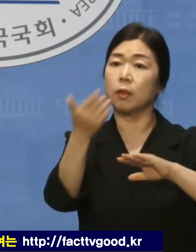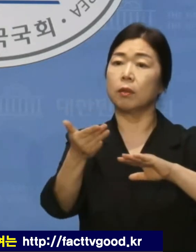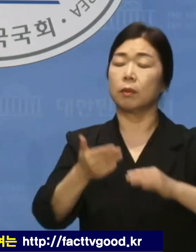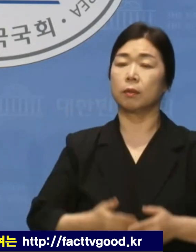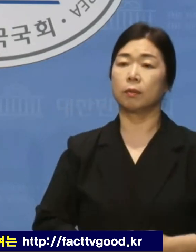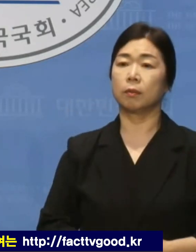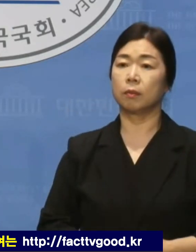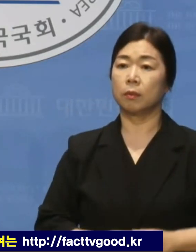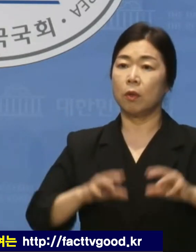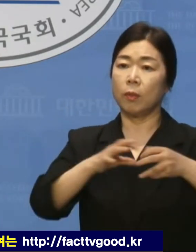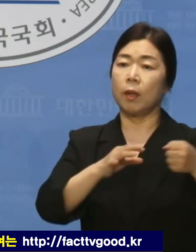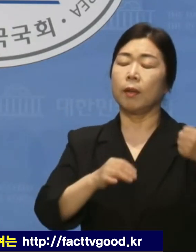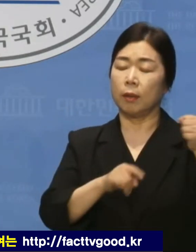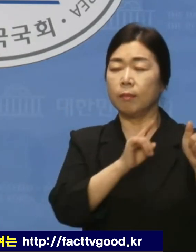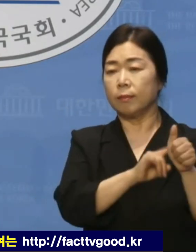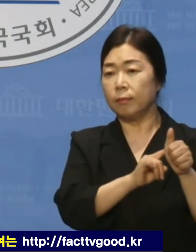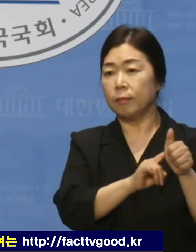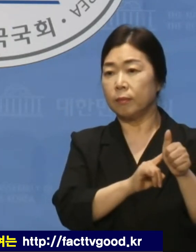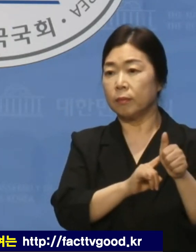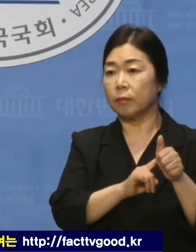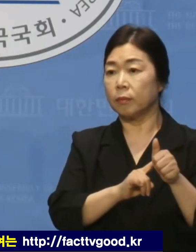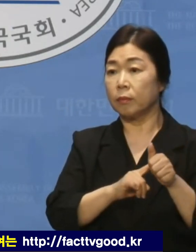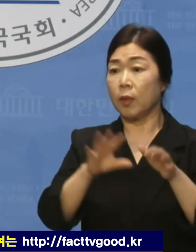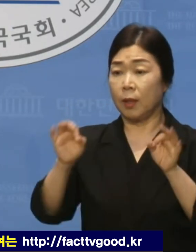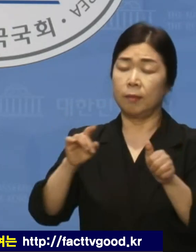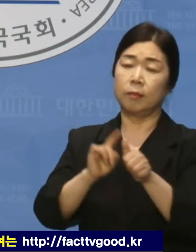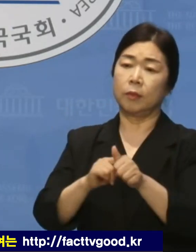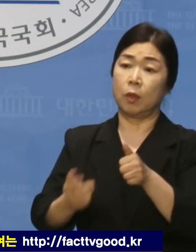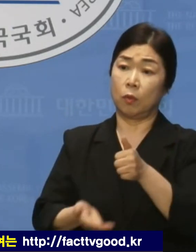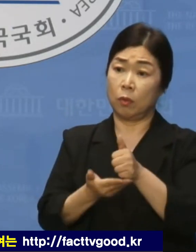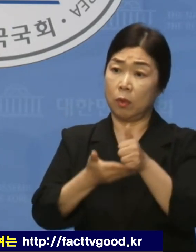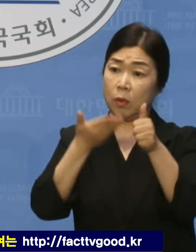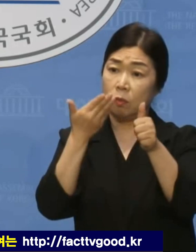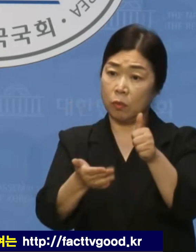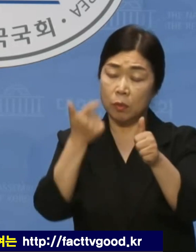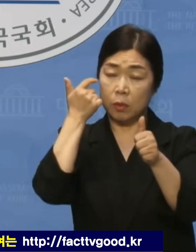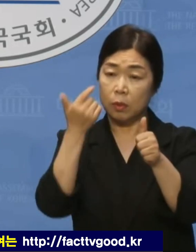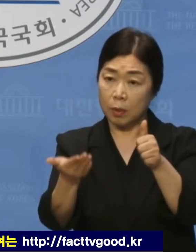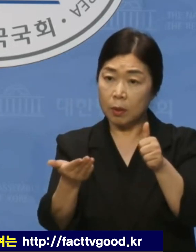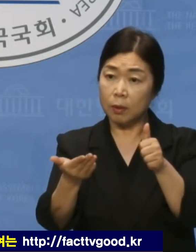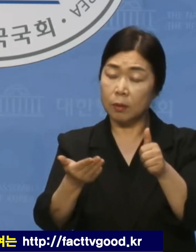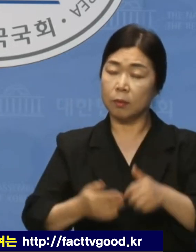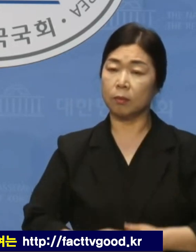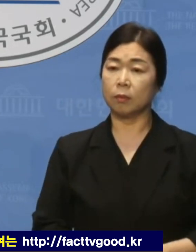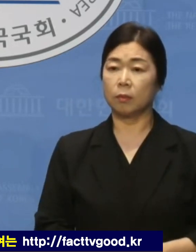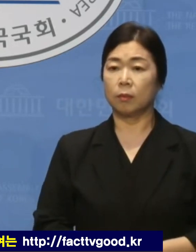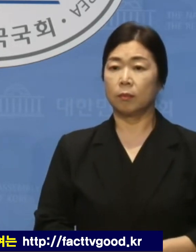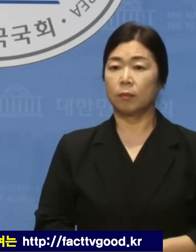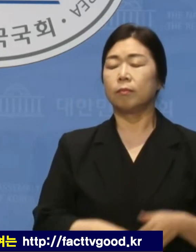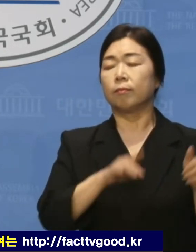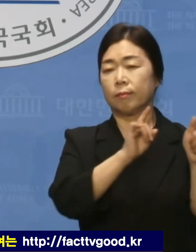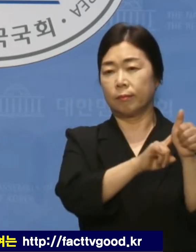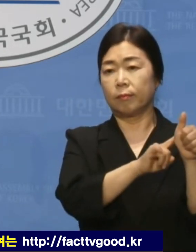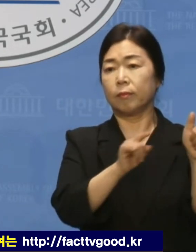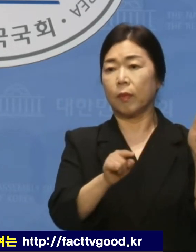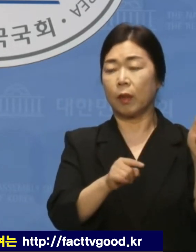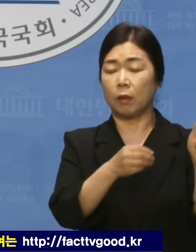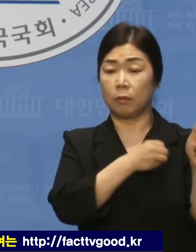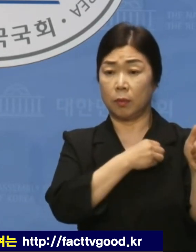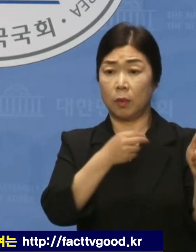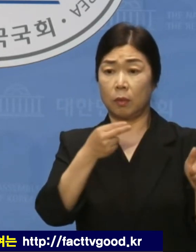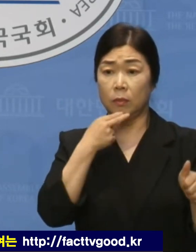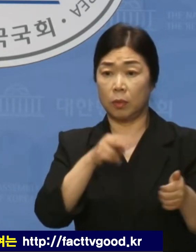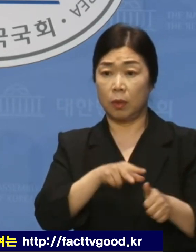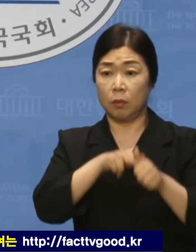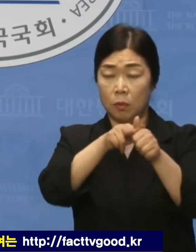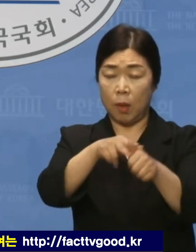국민의힘은 김태우 전 강서구청장을 공천할 생각입니까? 김태우 전 구청장이 무소속